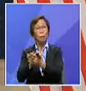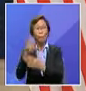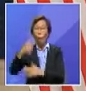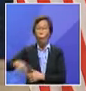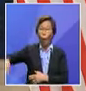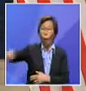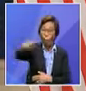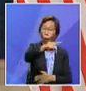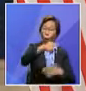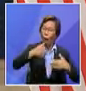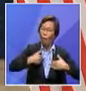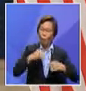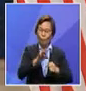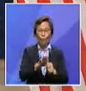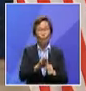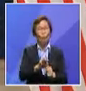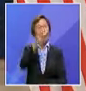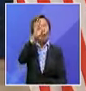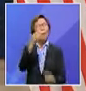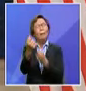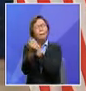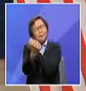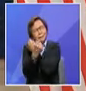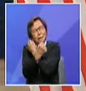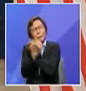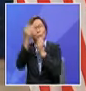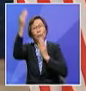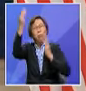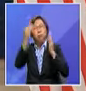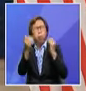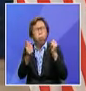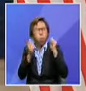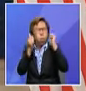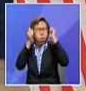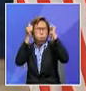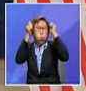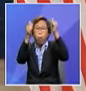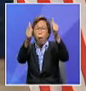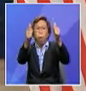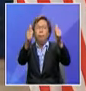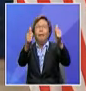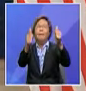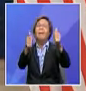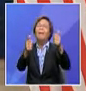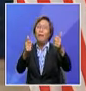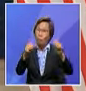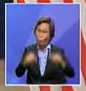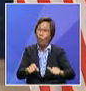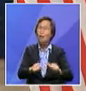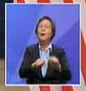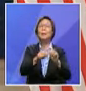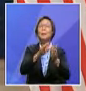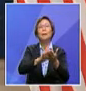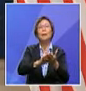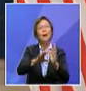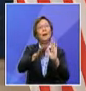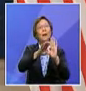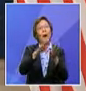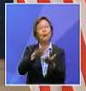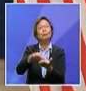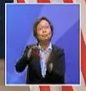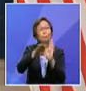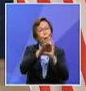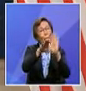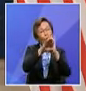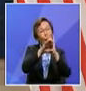dan saudari mempunyai semangat cintakan negara yang tinggi dan dapat mengambil iktibar